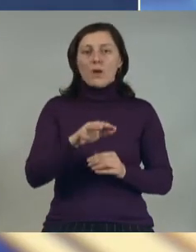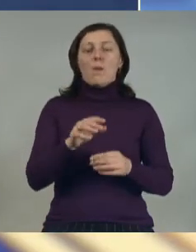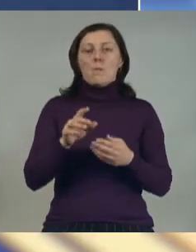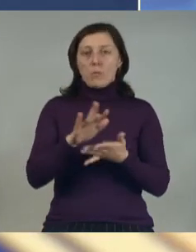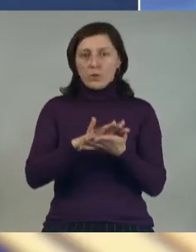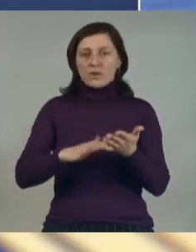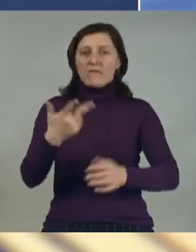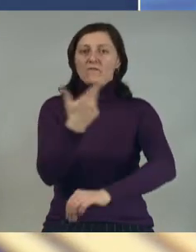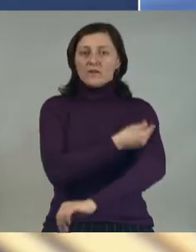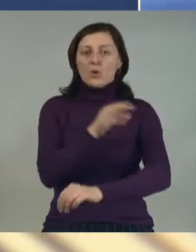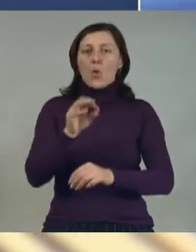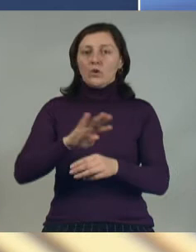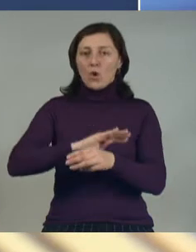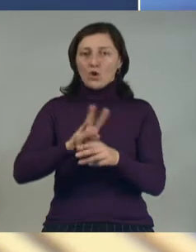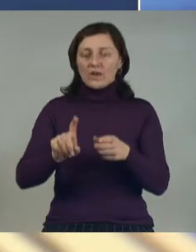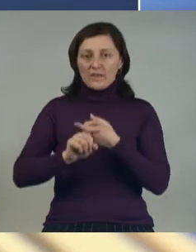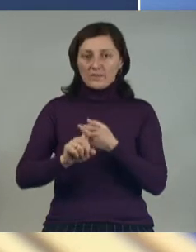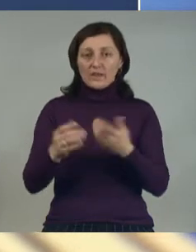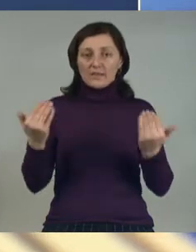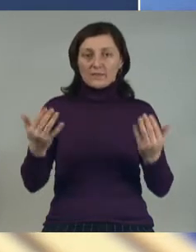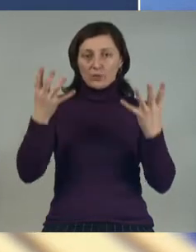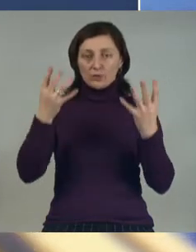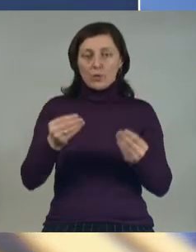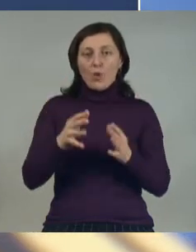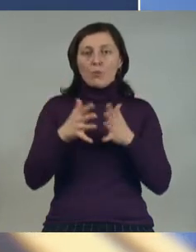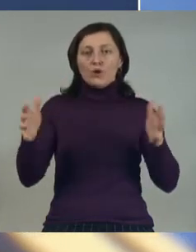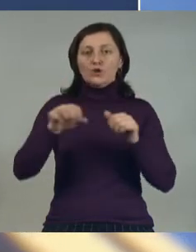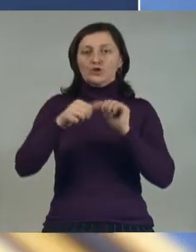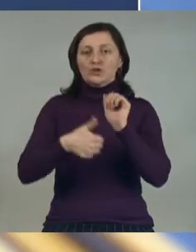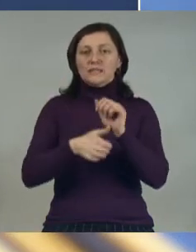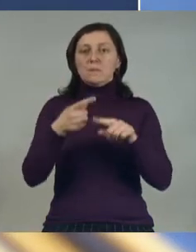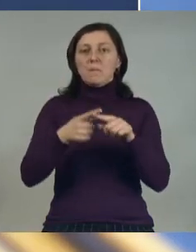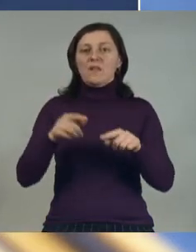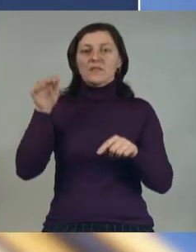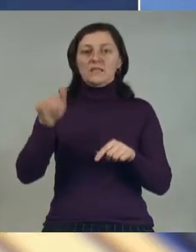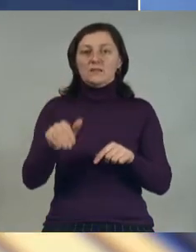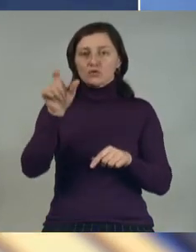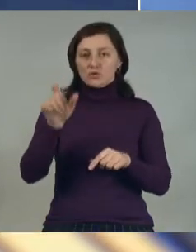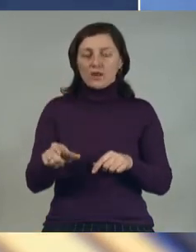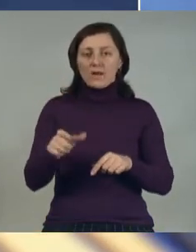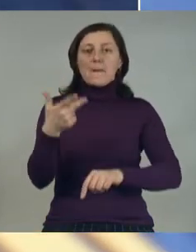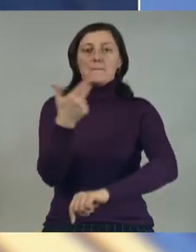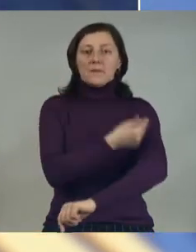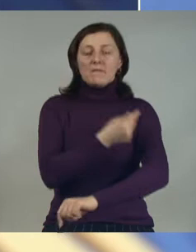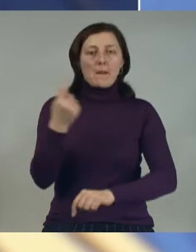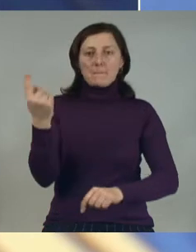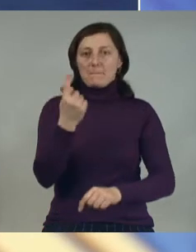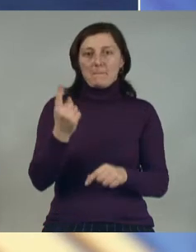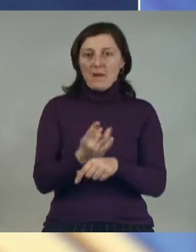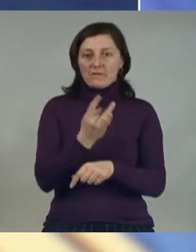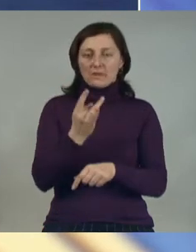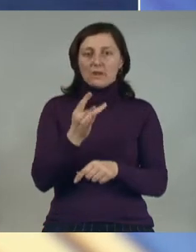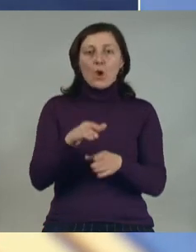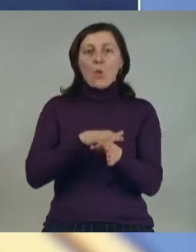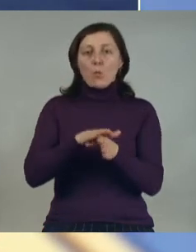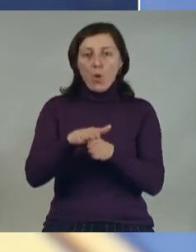коронавирусной инфекцией в статистике на сегодняшний день более 16 с половиной тысяч человек привитых первым компонентом полный